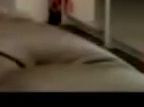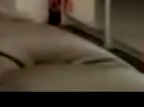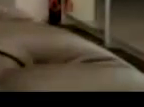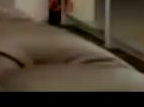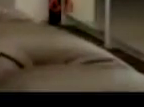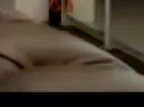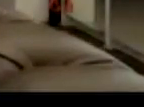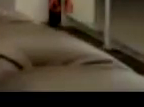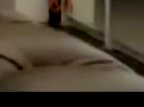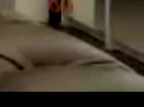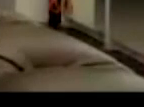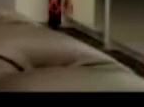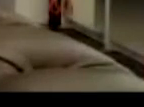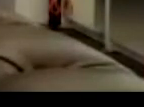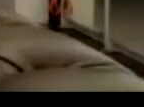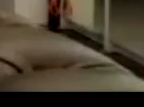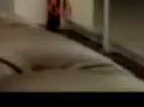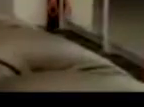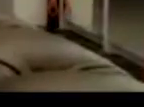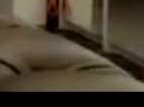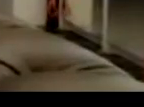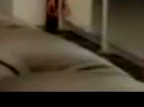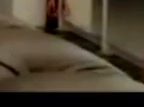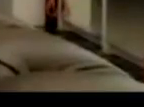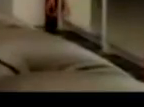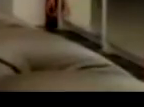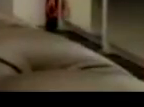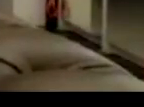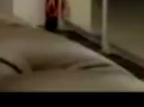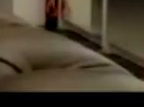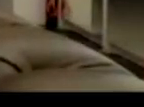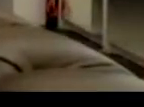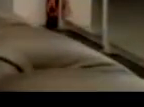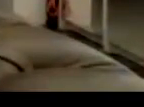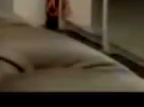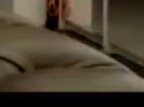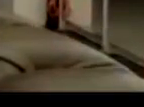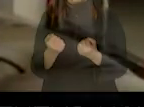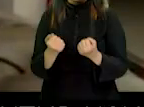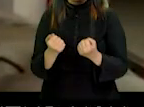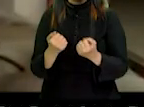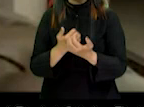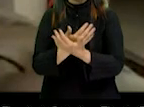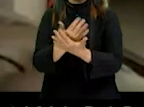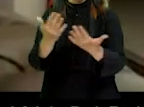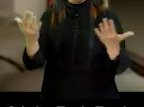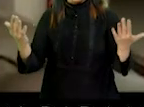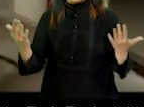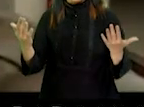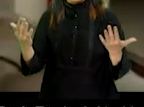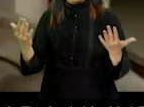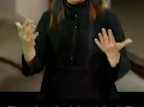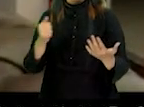menjadi pikiran keresahan almarhum. Mudah-mudahan seluruh bangsa mendoakan